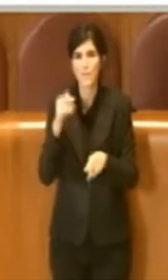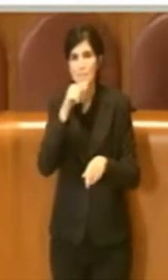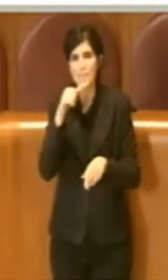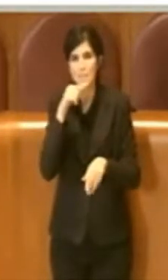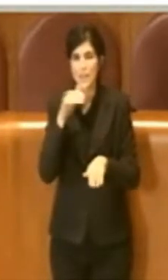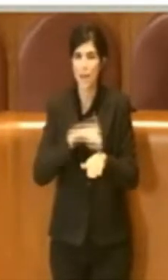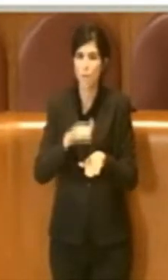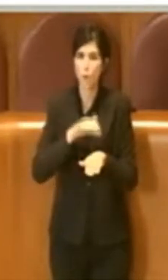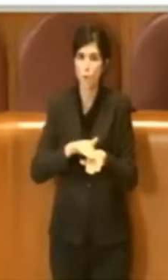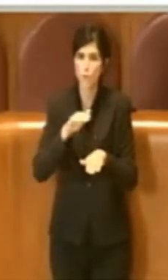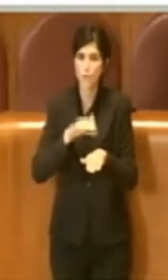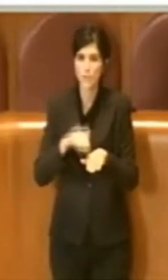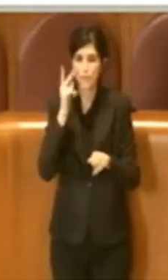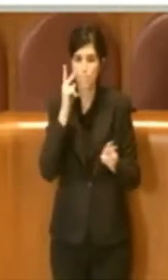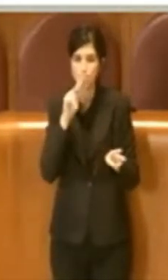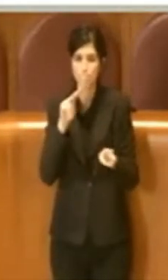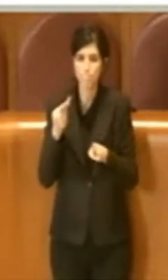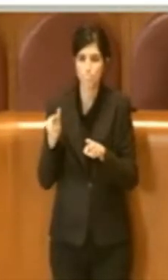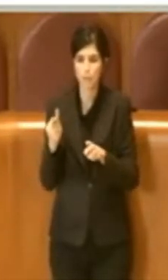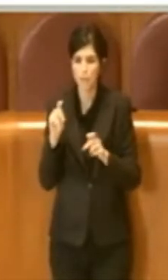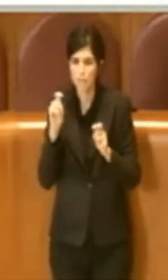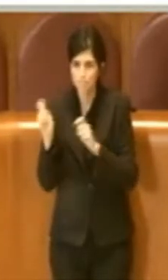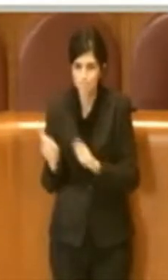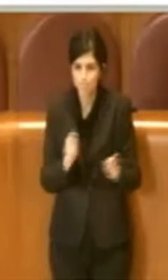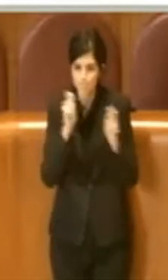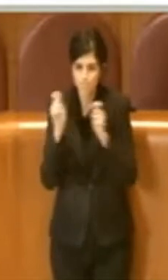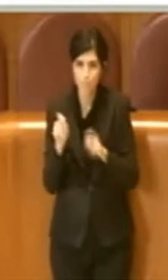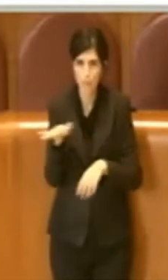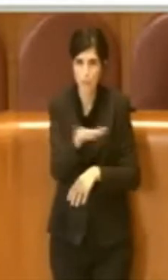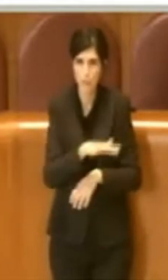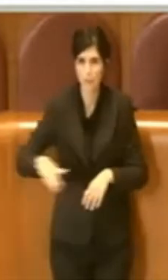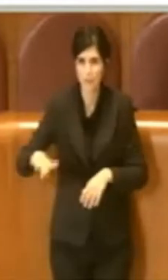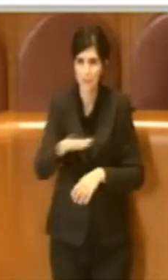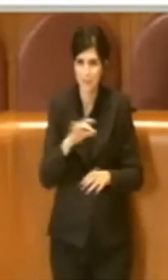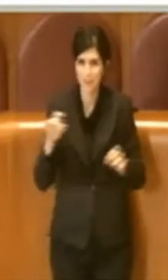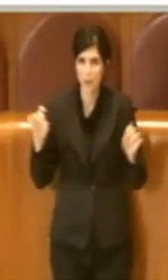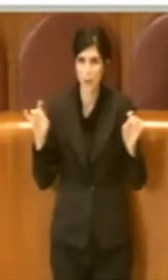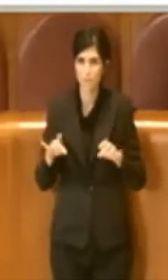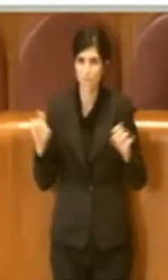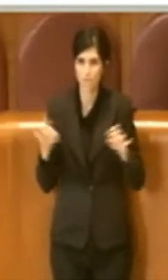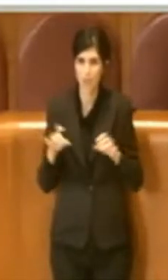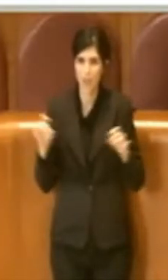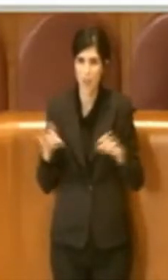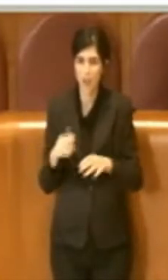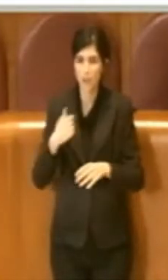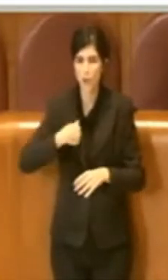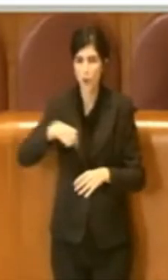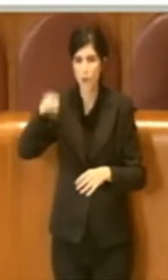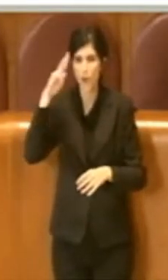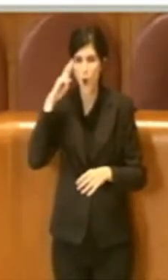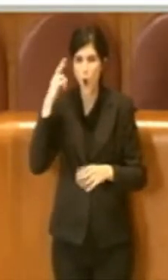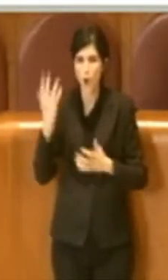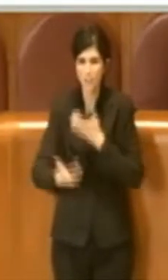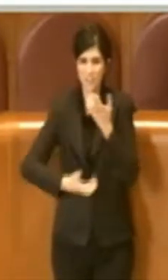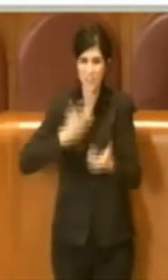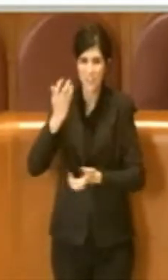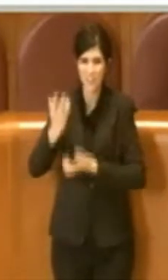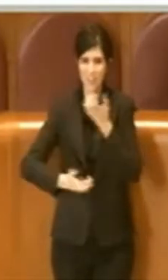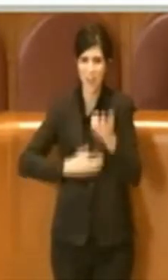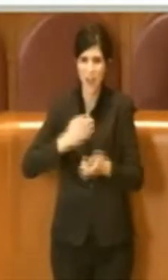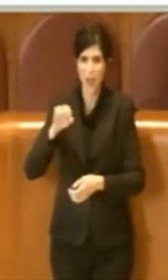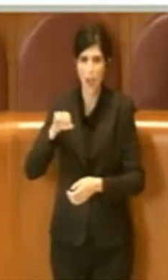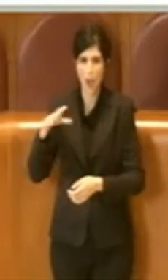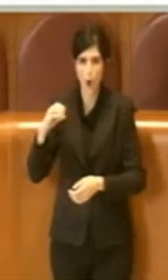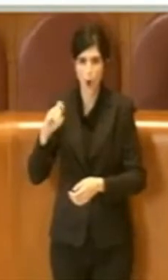anche per monitorare tutti i luoghi inquinati, ricordiamo anche il famoso incendio a Eco X